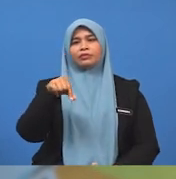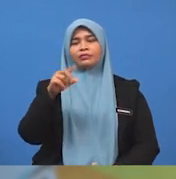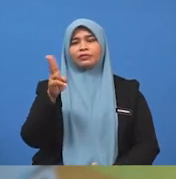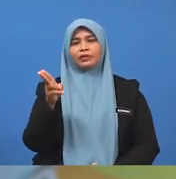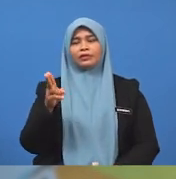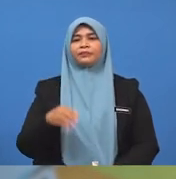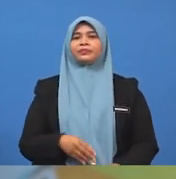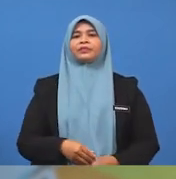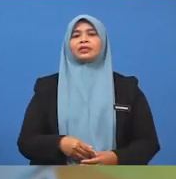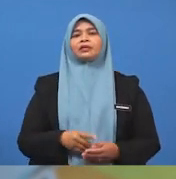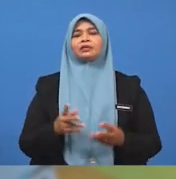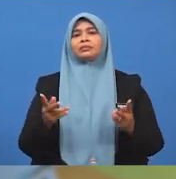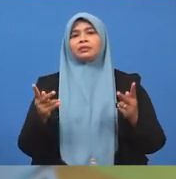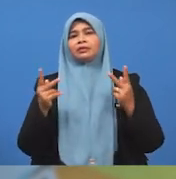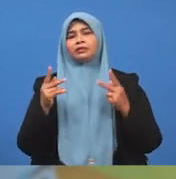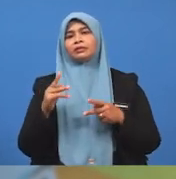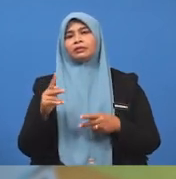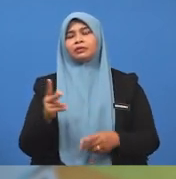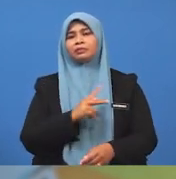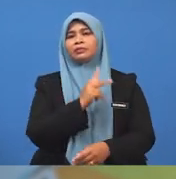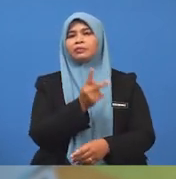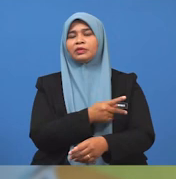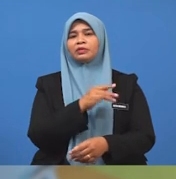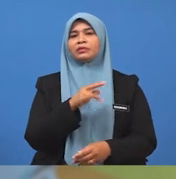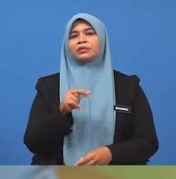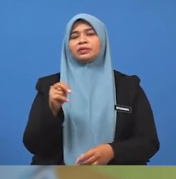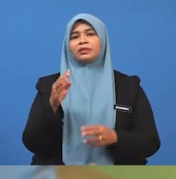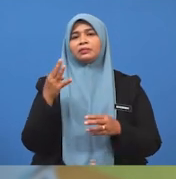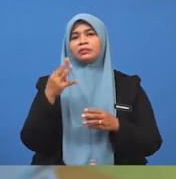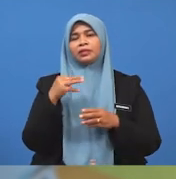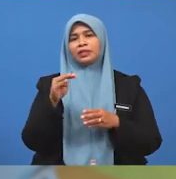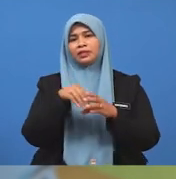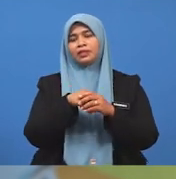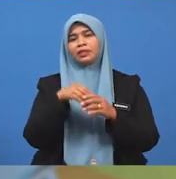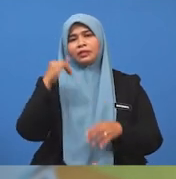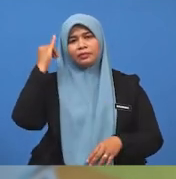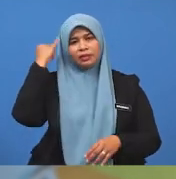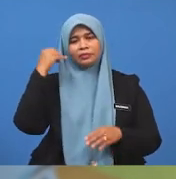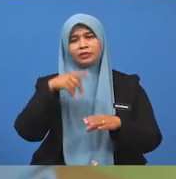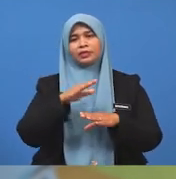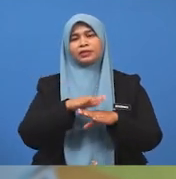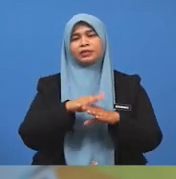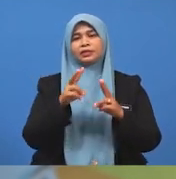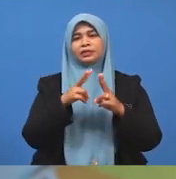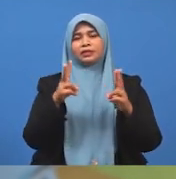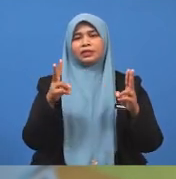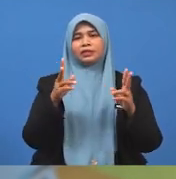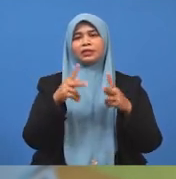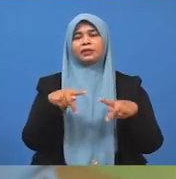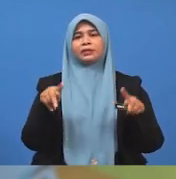penguasaan mereka dalam ilmu yang dinyatakan di atas adalah sangat penting agar